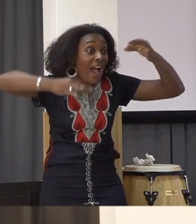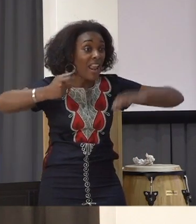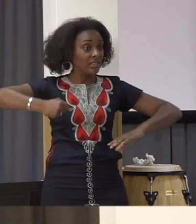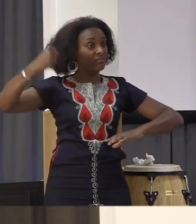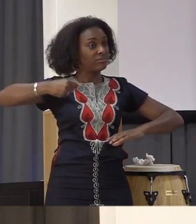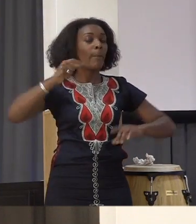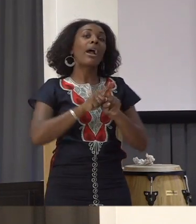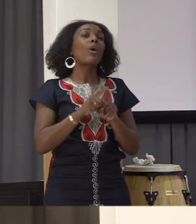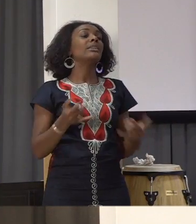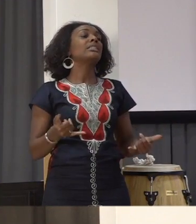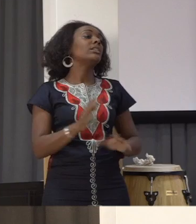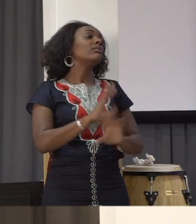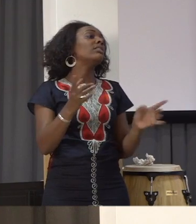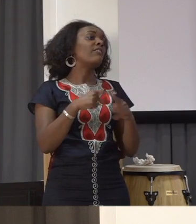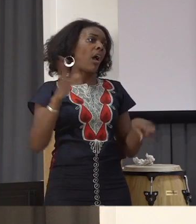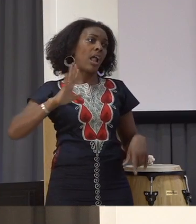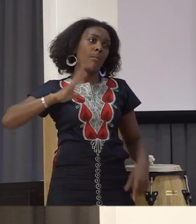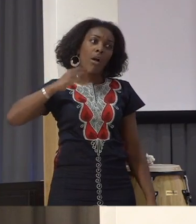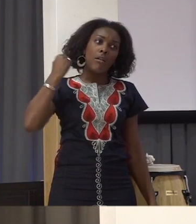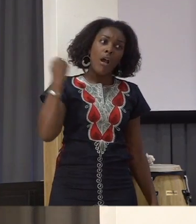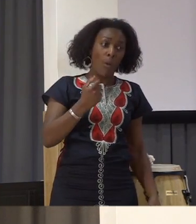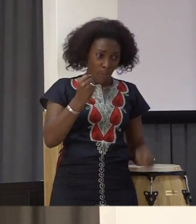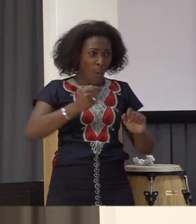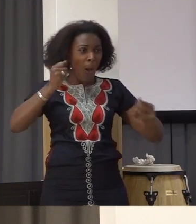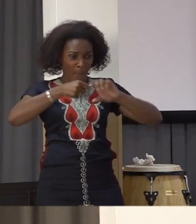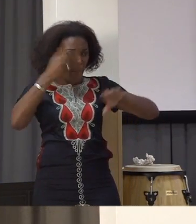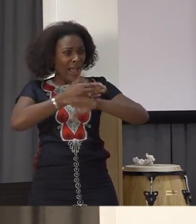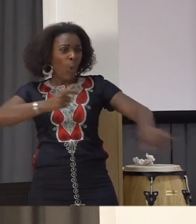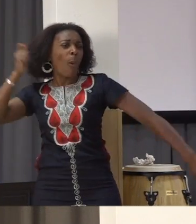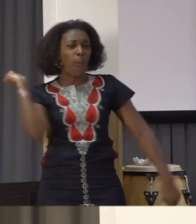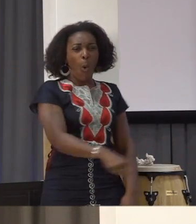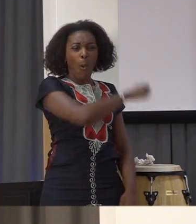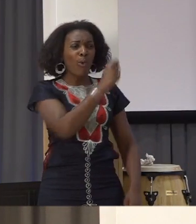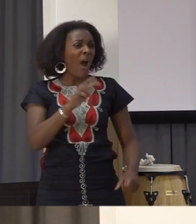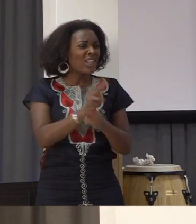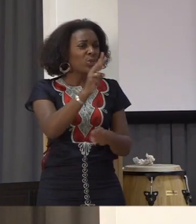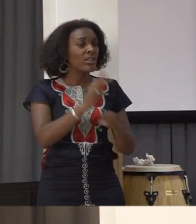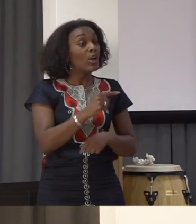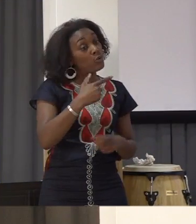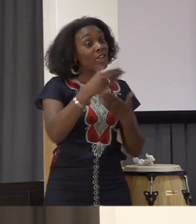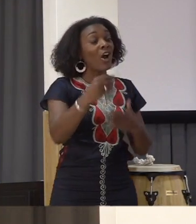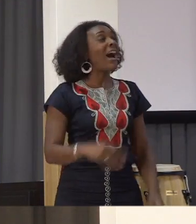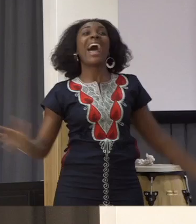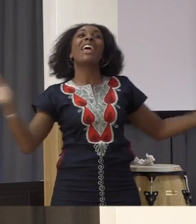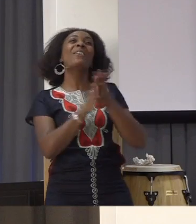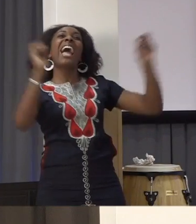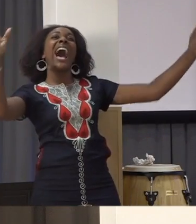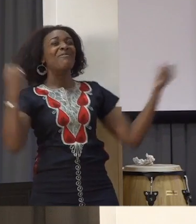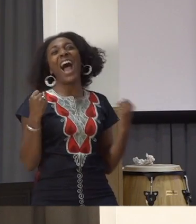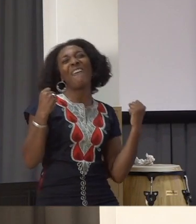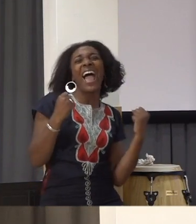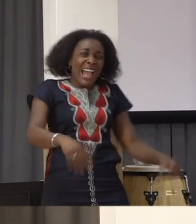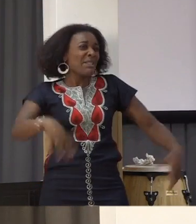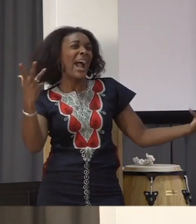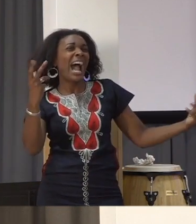n'était pas la justice actuelle, hein. Eux, ils étaient vraiment violents. On vous met des coups de bâton, on vous insulte et tout, et vous ressortez en disant « Gloire à Dieu, alléluia, je suis trop